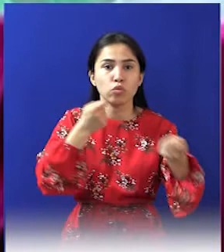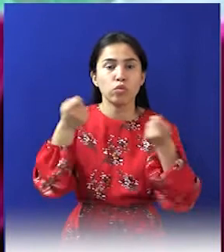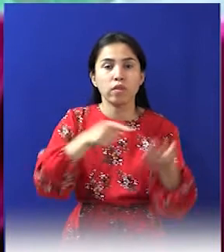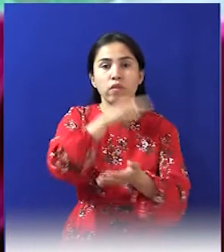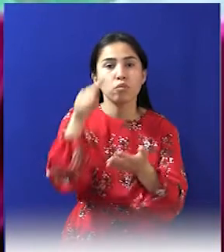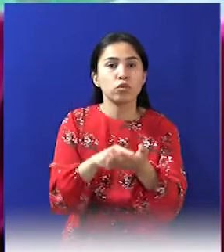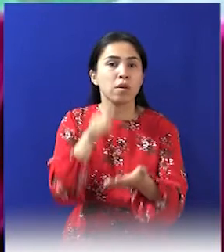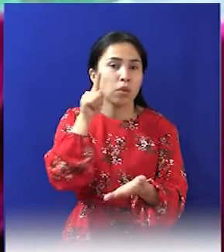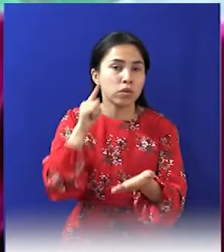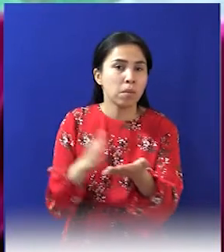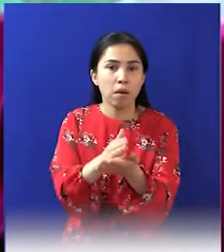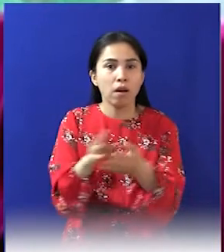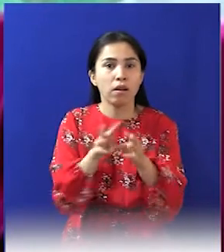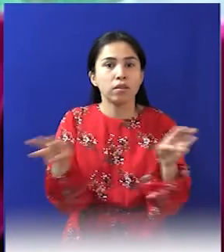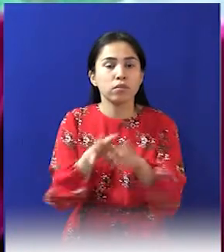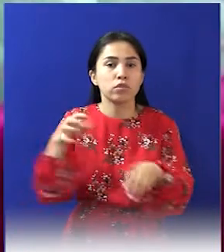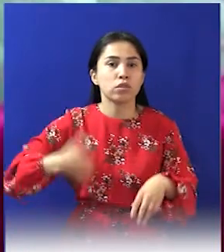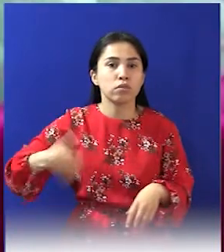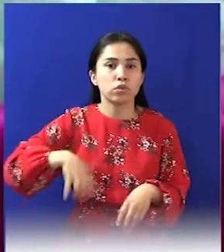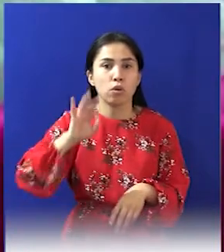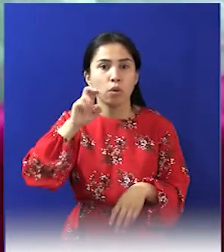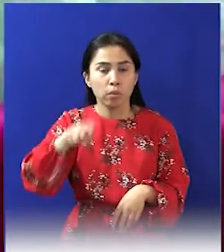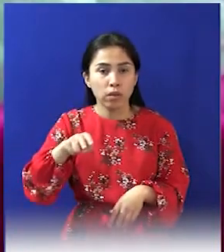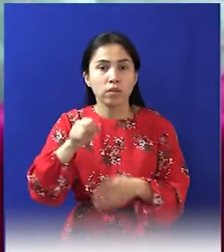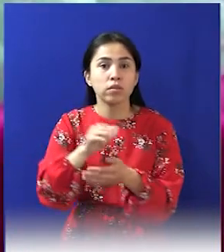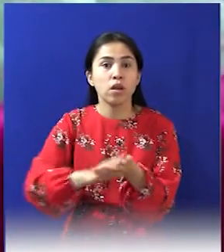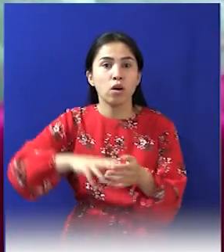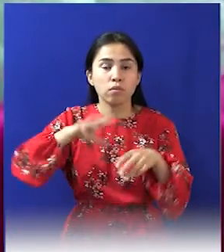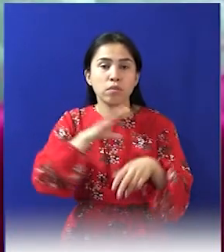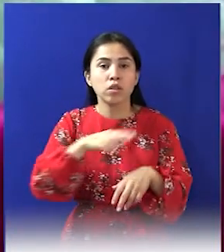культуре древнего города Тараза. Виктория Трегубова, Шыңғыс Хан, Кенесхан, 77 News.